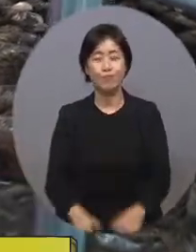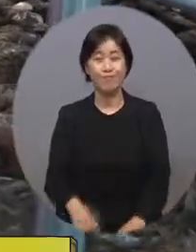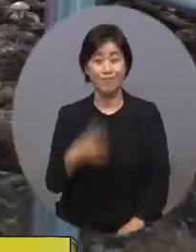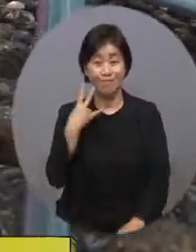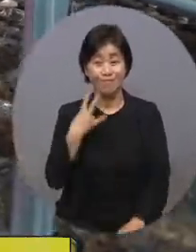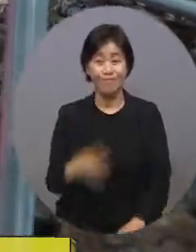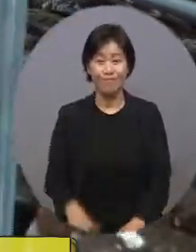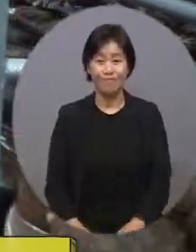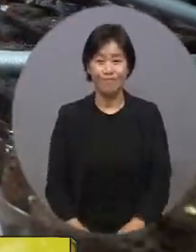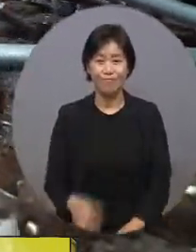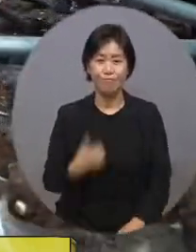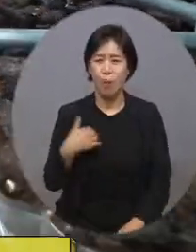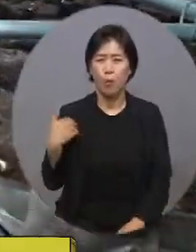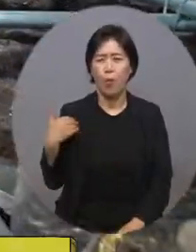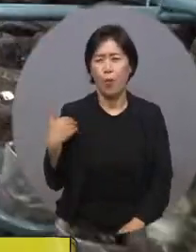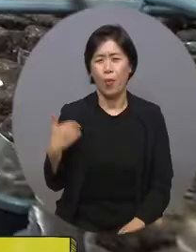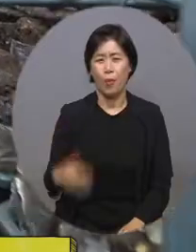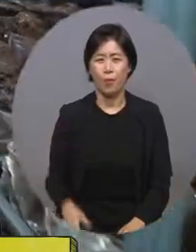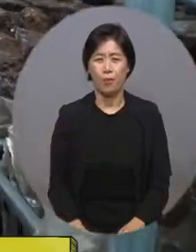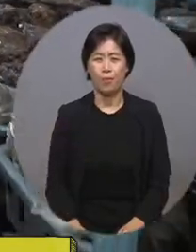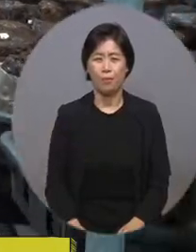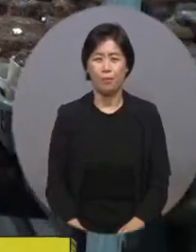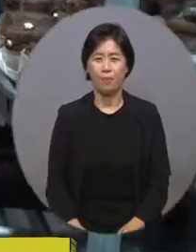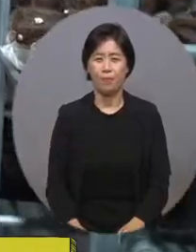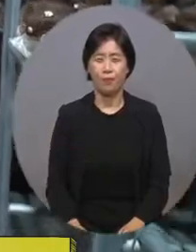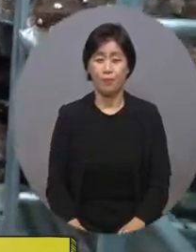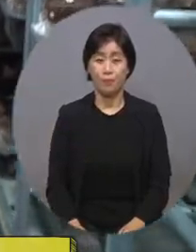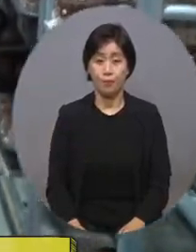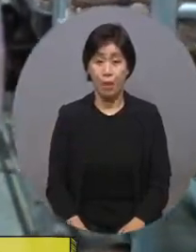아, 제가 몰라서. 한번